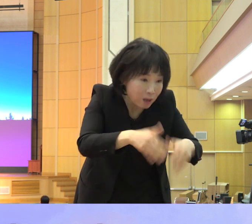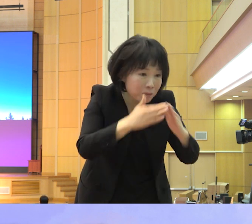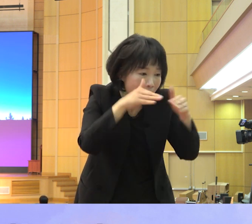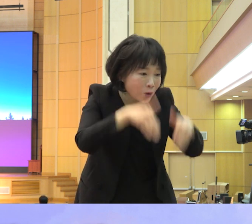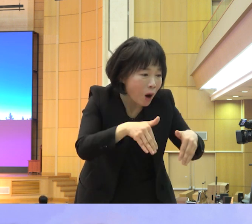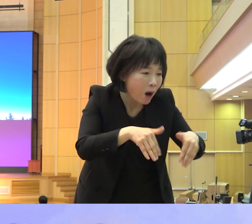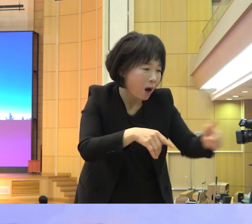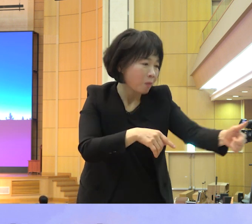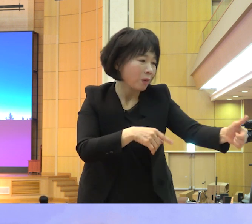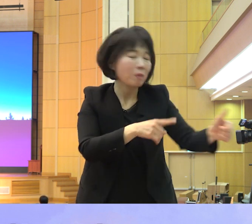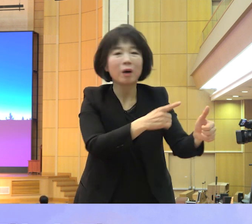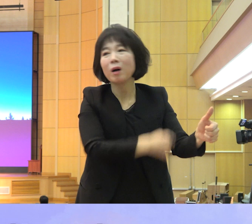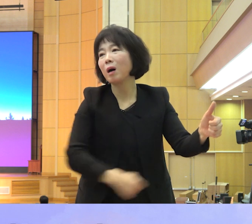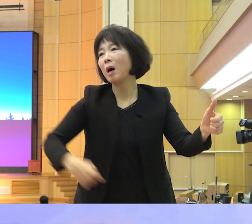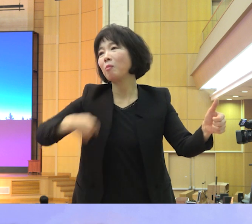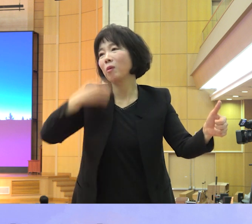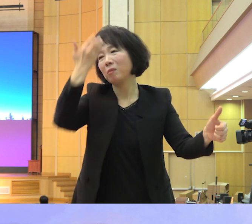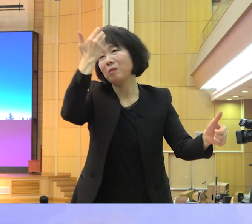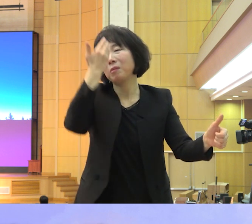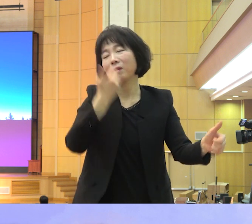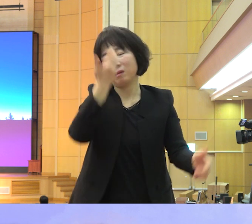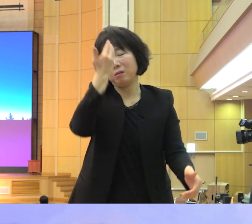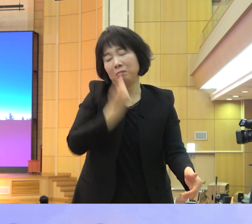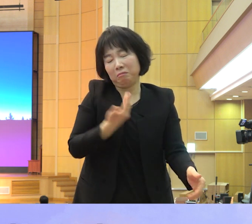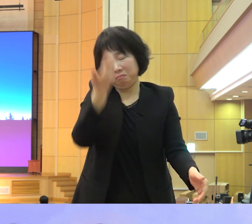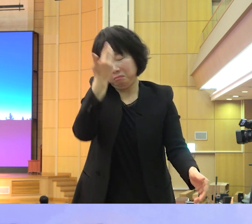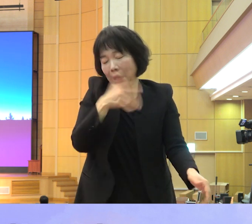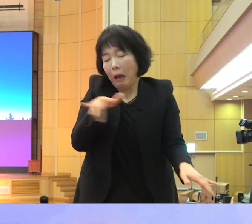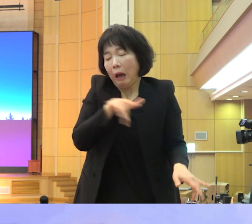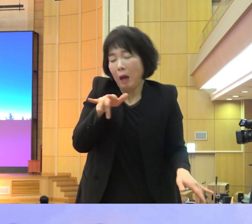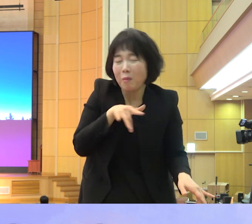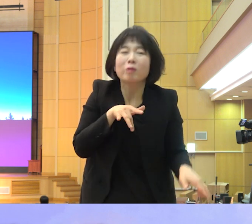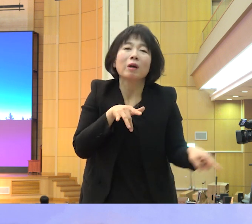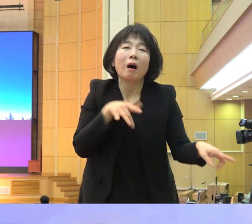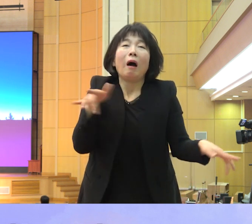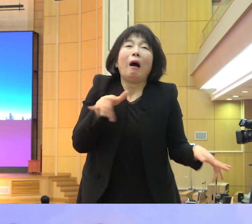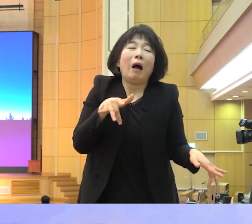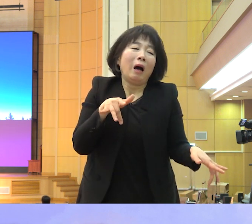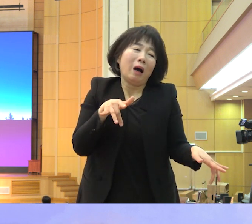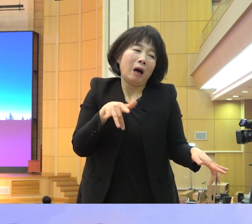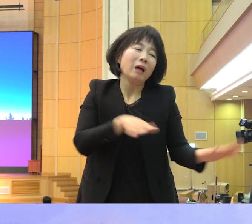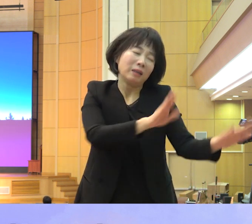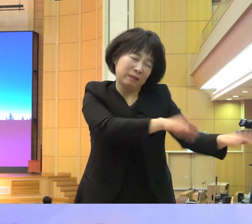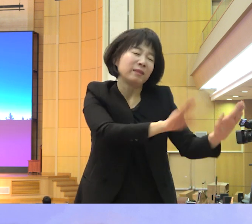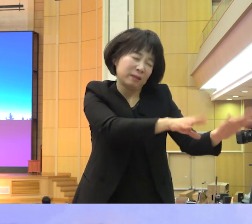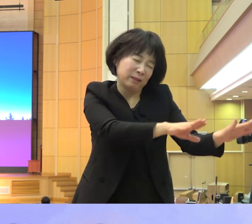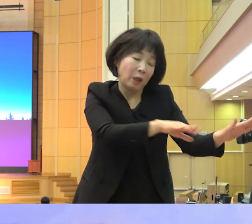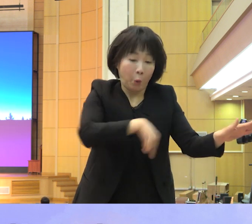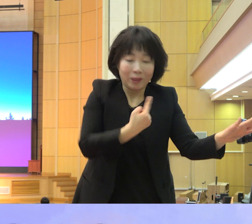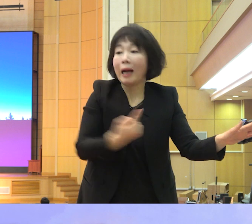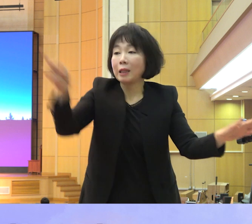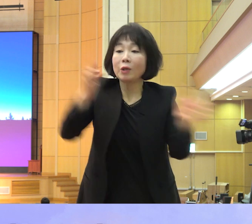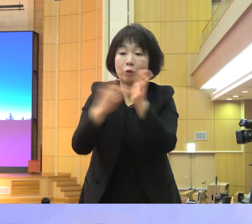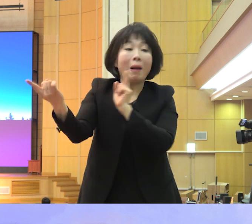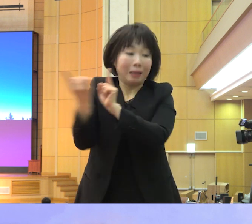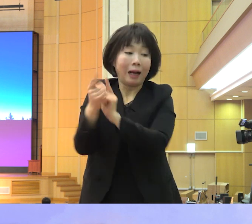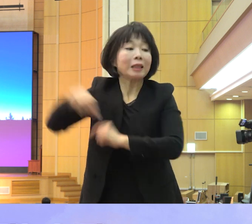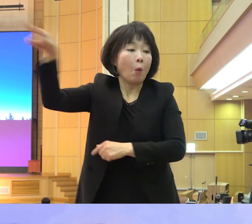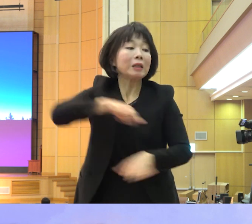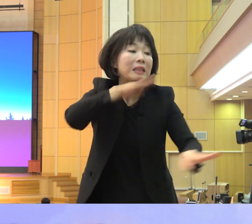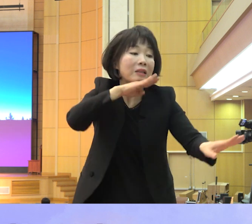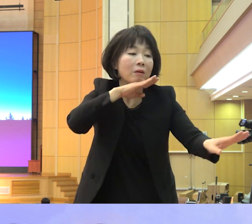와서 예수님께 우리 하인 고통스러워하니까 고쳐주세요. 내가 너희 집에 가서